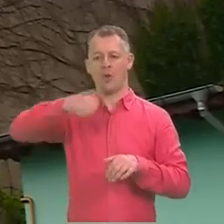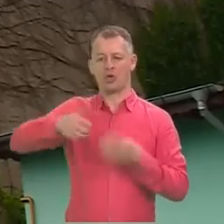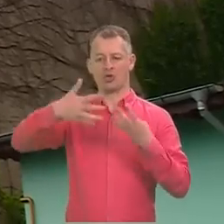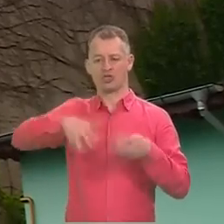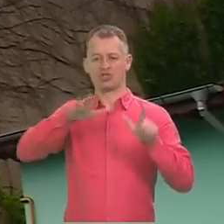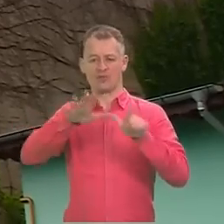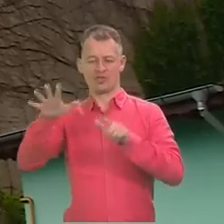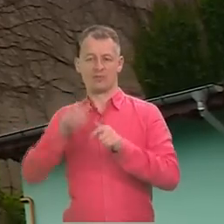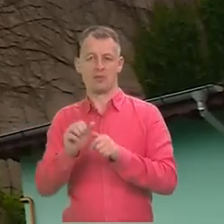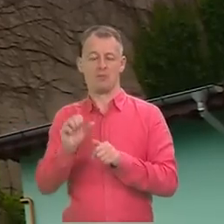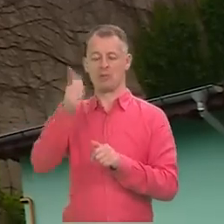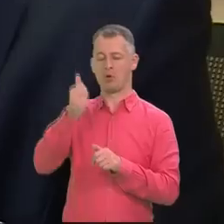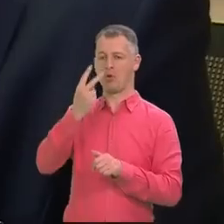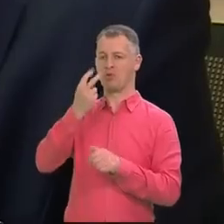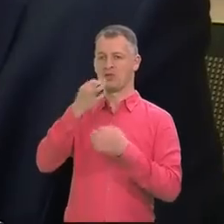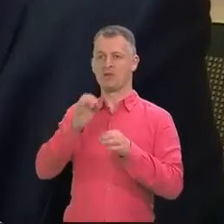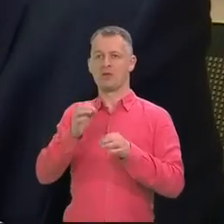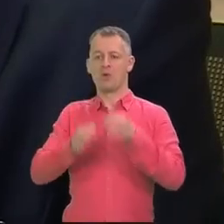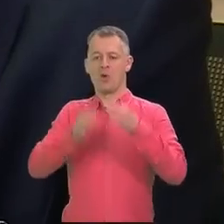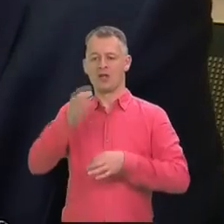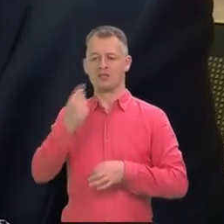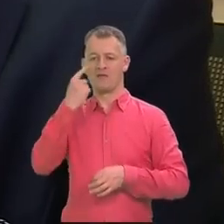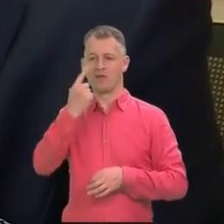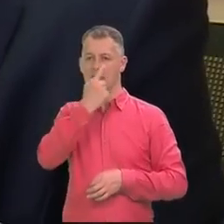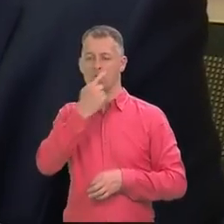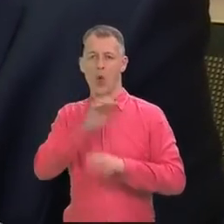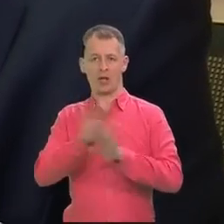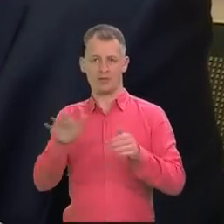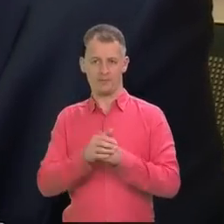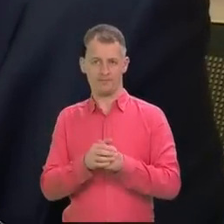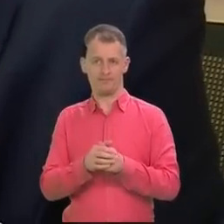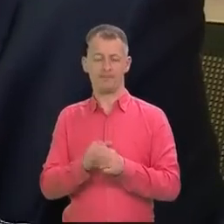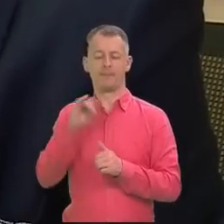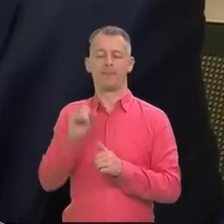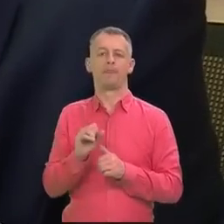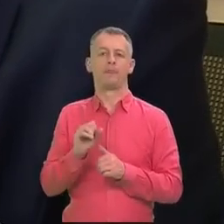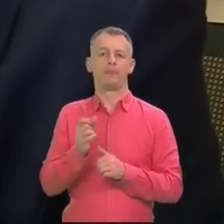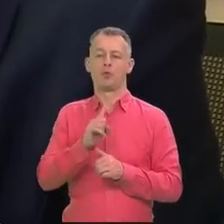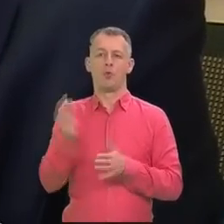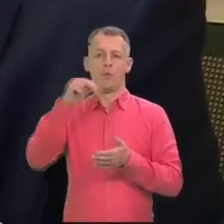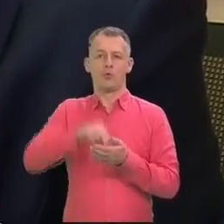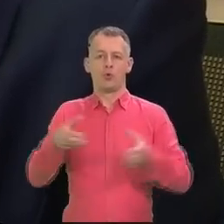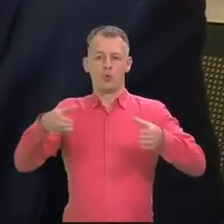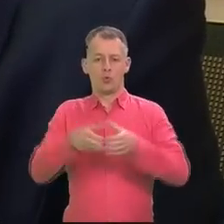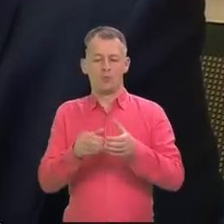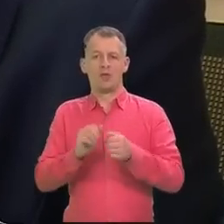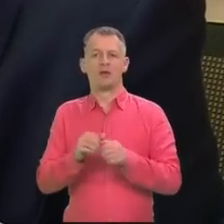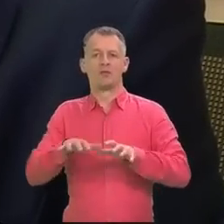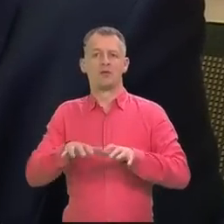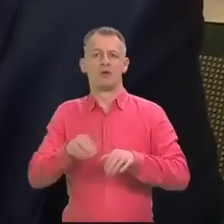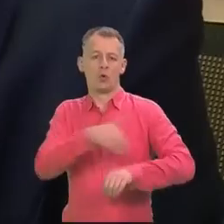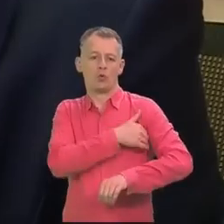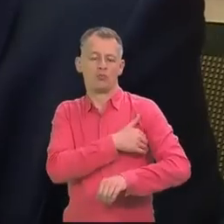trece printr-o evaluare vizuală rapidă. Practic, este un instrument care nu încadrează imobilele într-o clasă de risc seismic, ci le scorează din